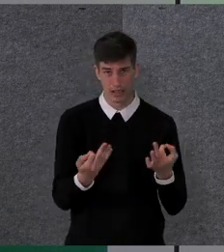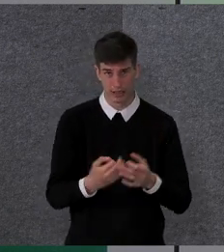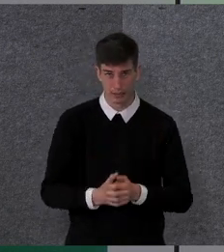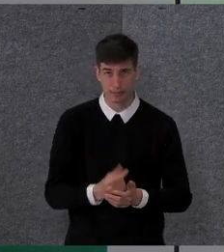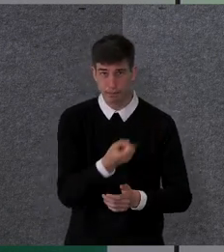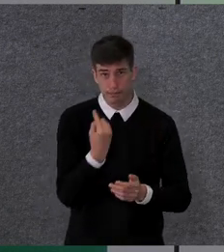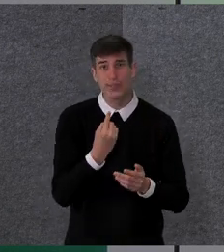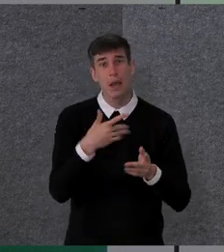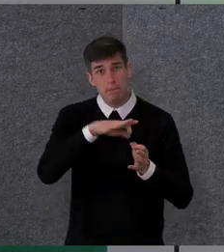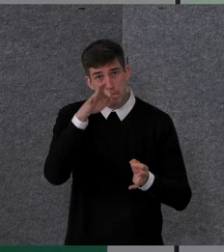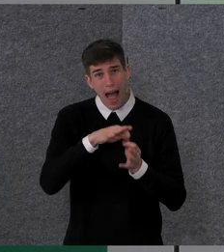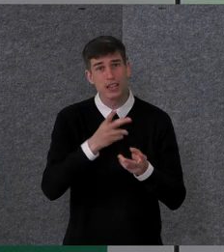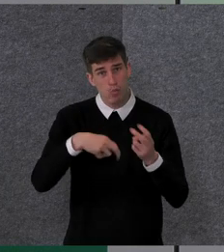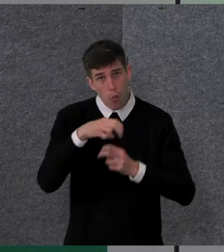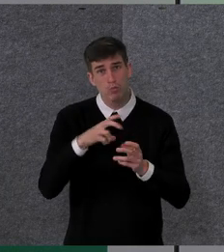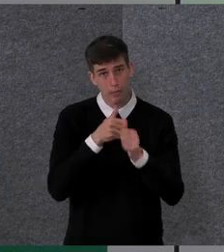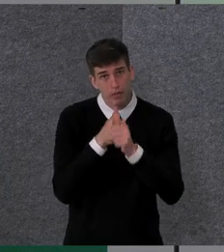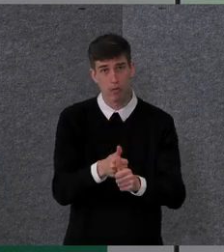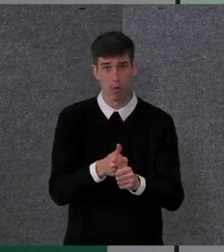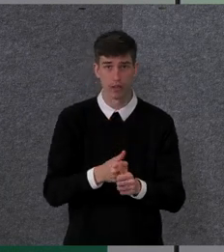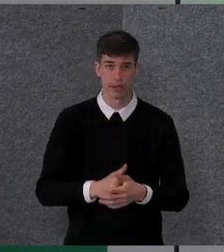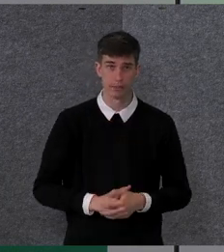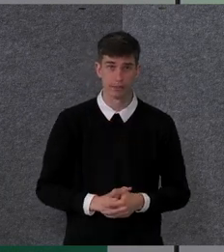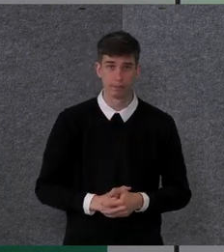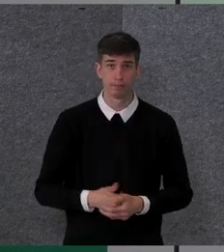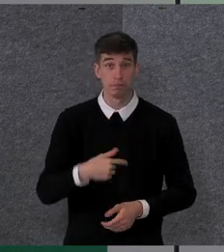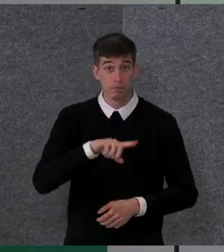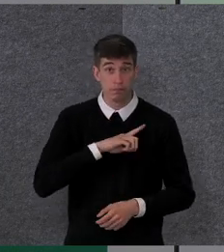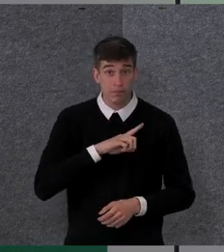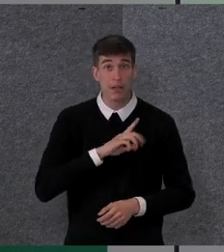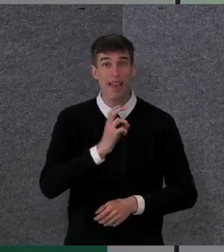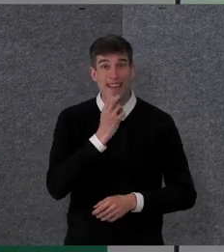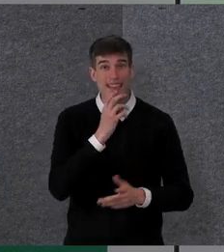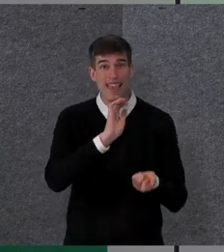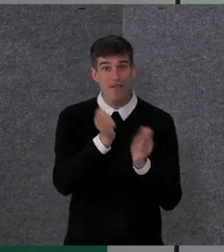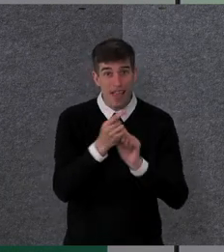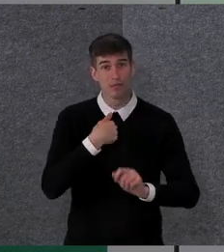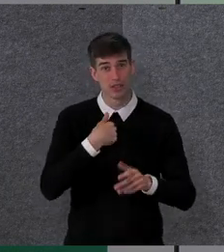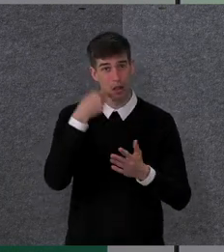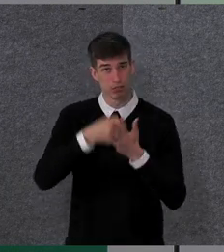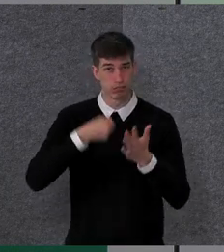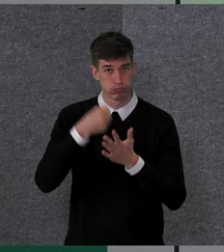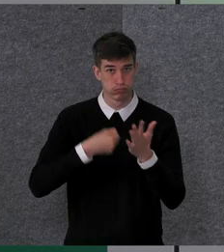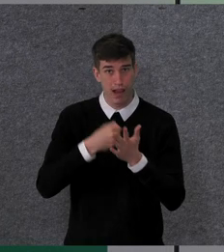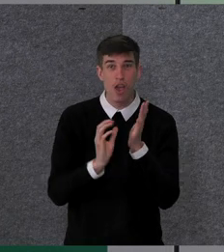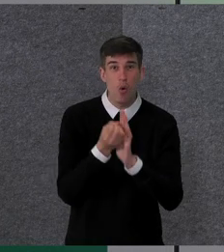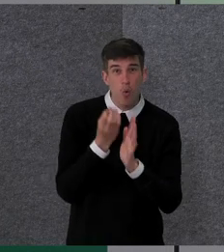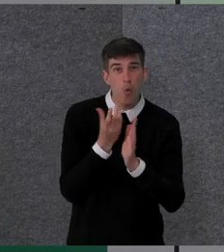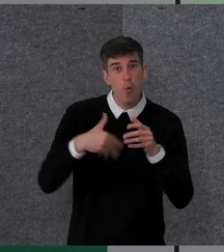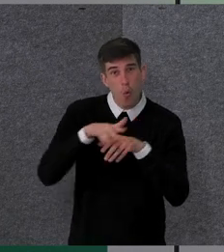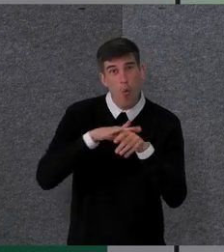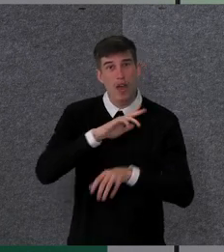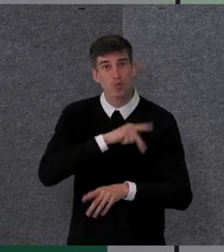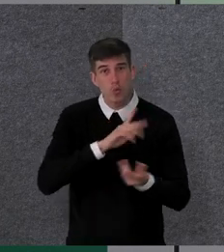die Maßnahmen endlich umsetzen. Es liegt an uns, für die Energiewende zu streiten. Es liegt an uns, den ökologischen und sozialen